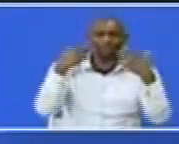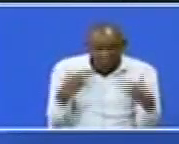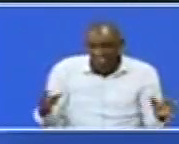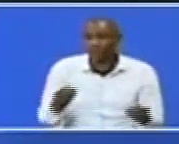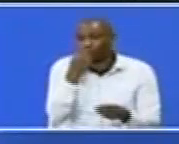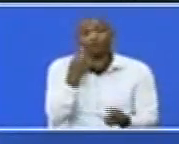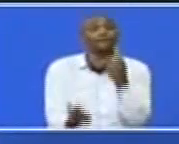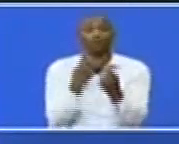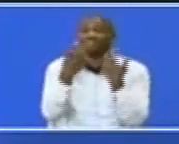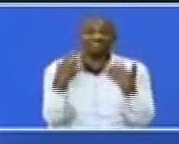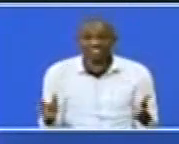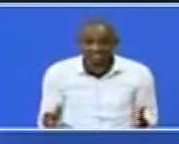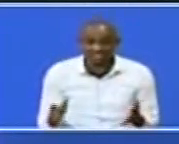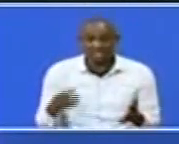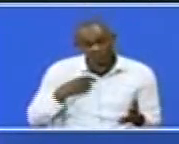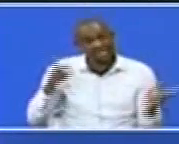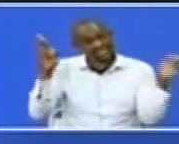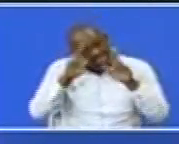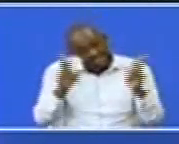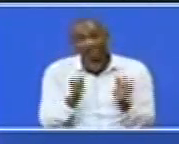chakula, tumetayarisha